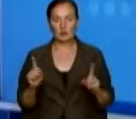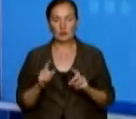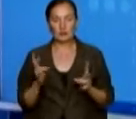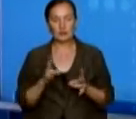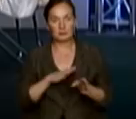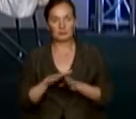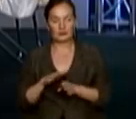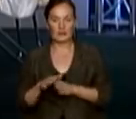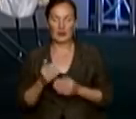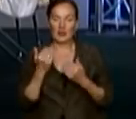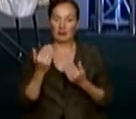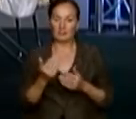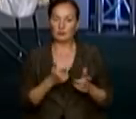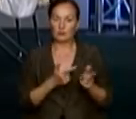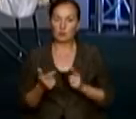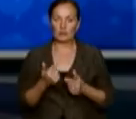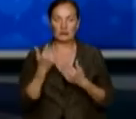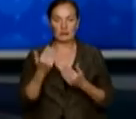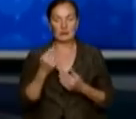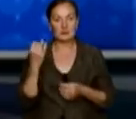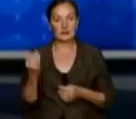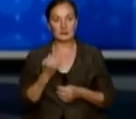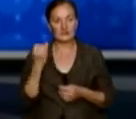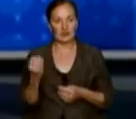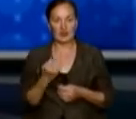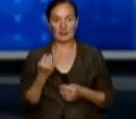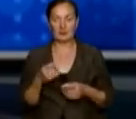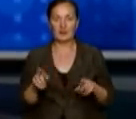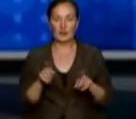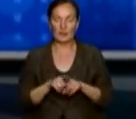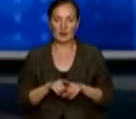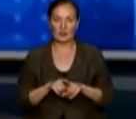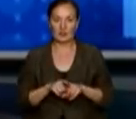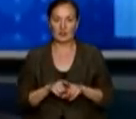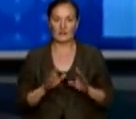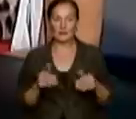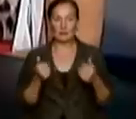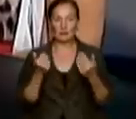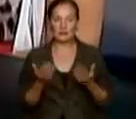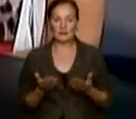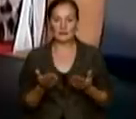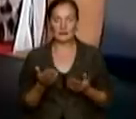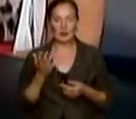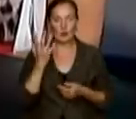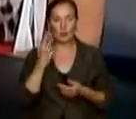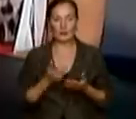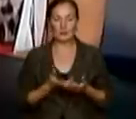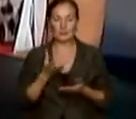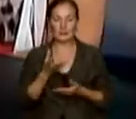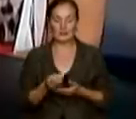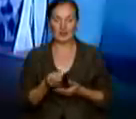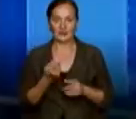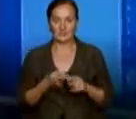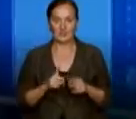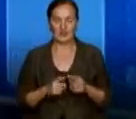вас зацікавила ця така пропозиція, скажімо, від пані Анни, коли б плата, і ця